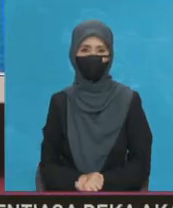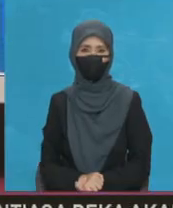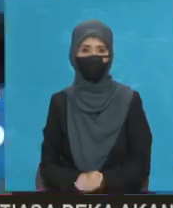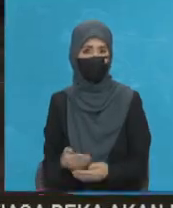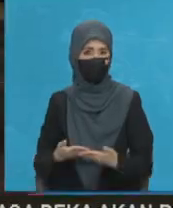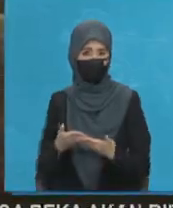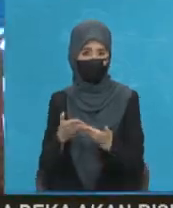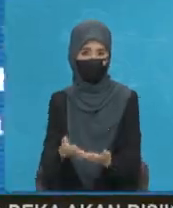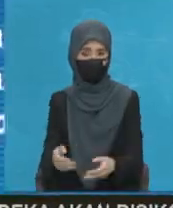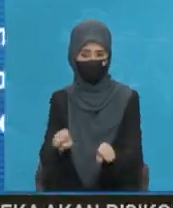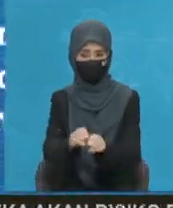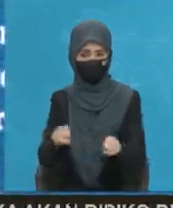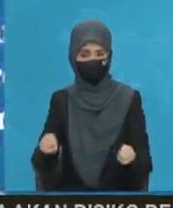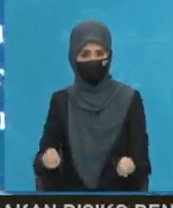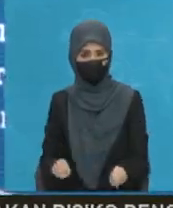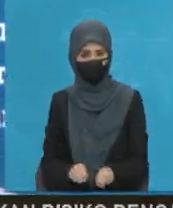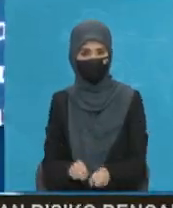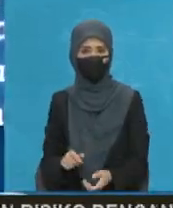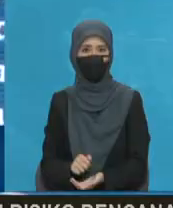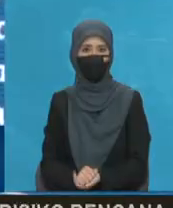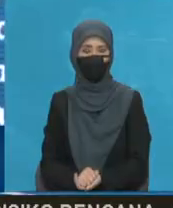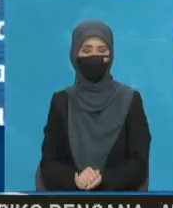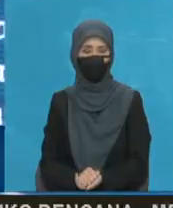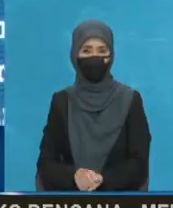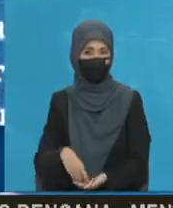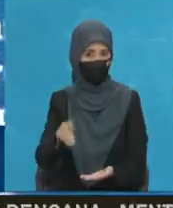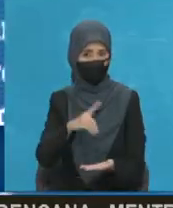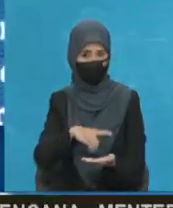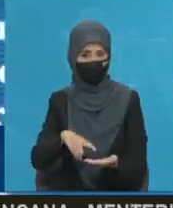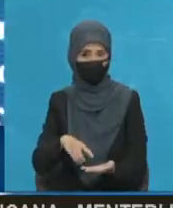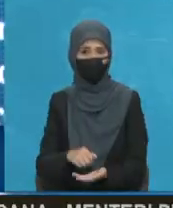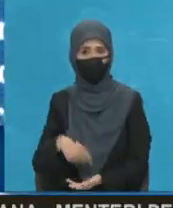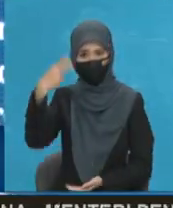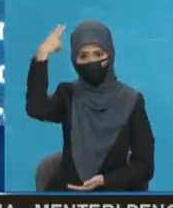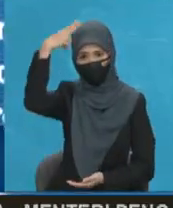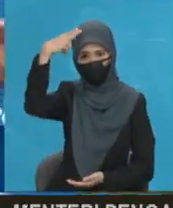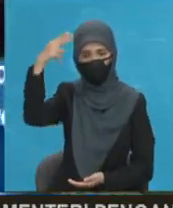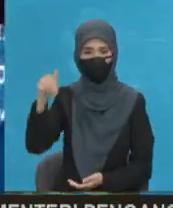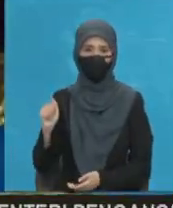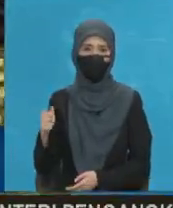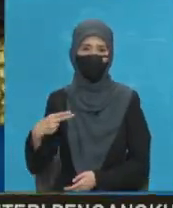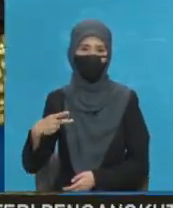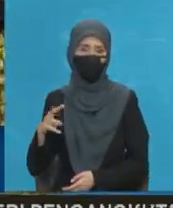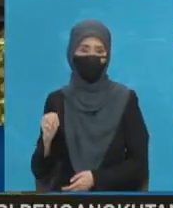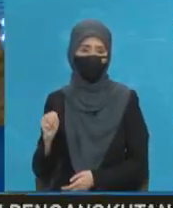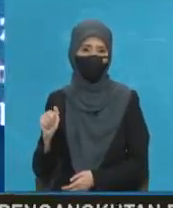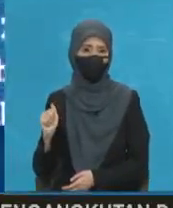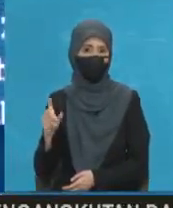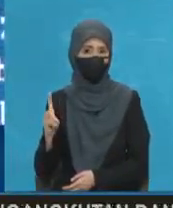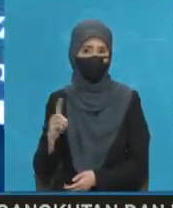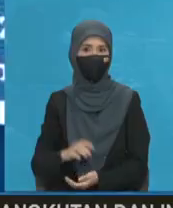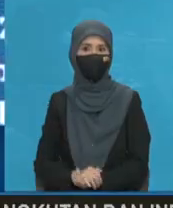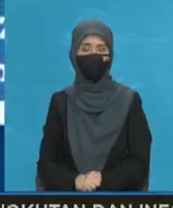Hai penyampaian segel disempurnakan oleh arkitek haji Abdullah bin Haji Ahmad timbalan yang diperjual pertumbuhan ugor